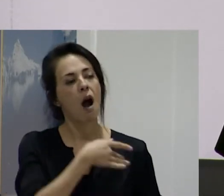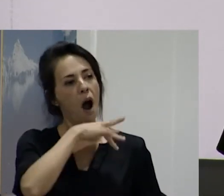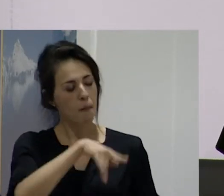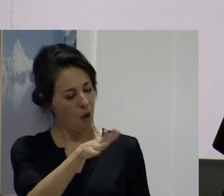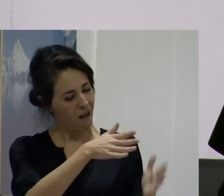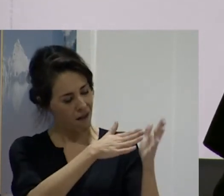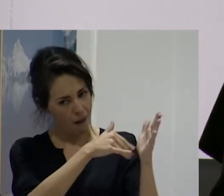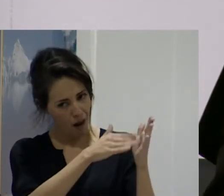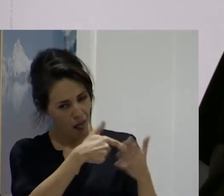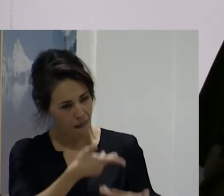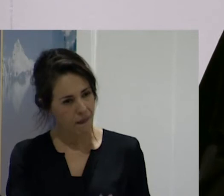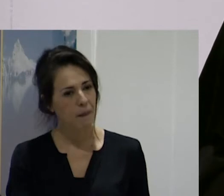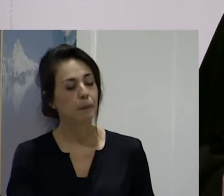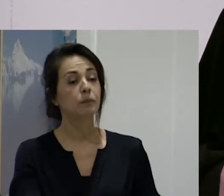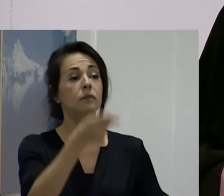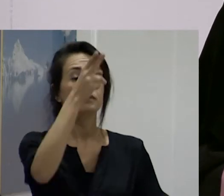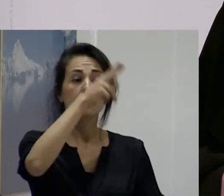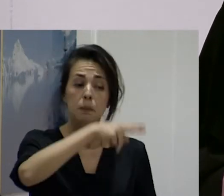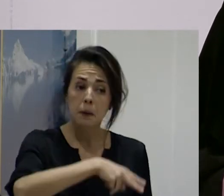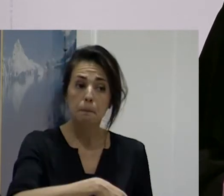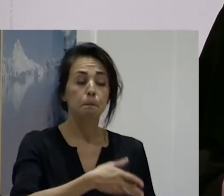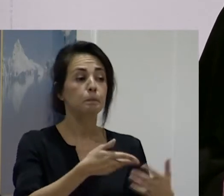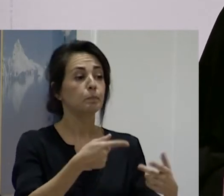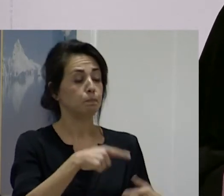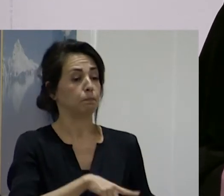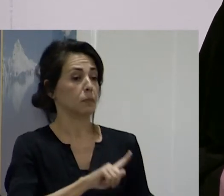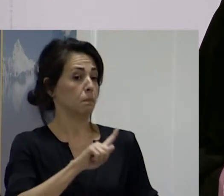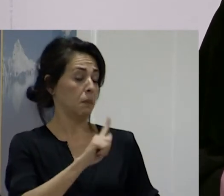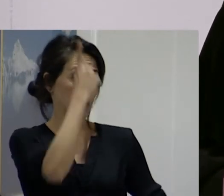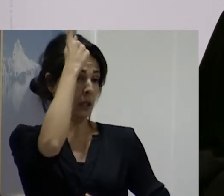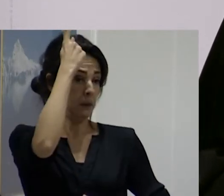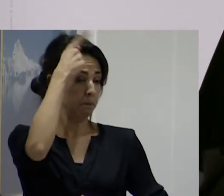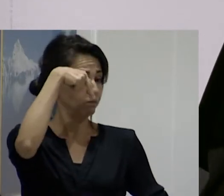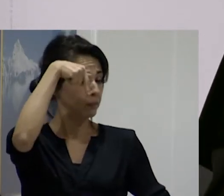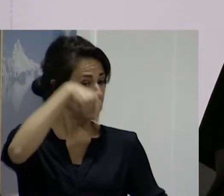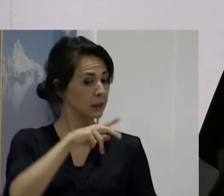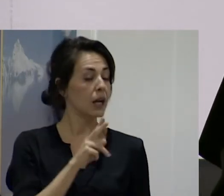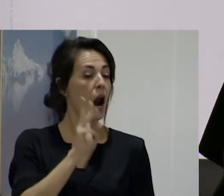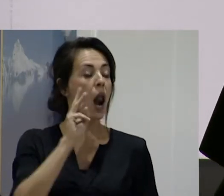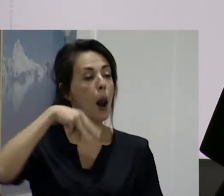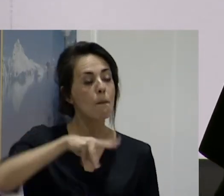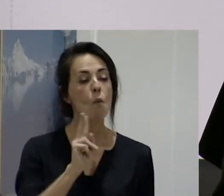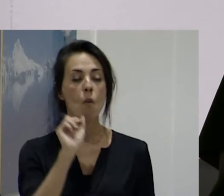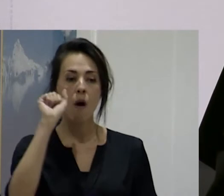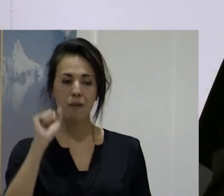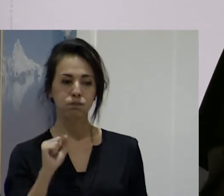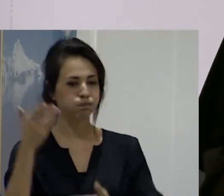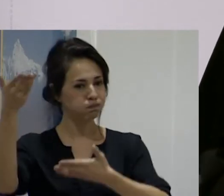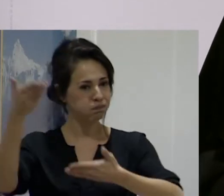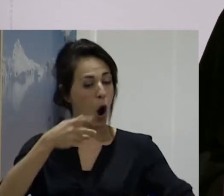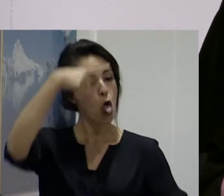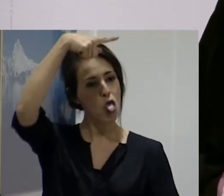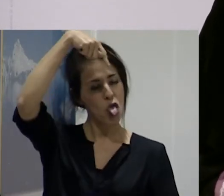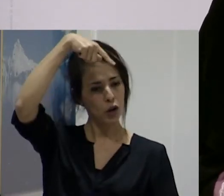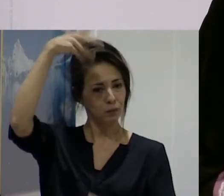terra. Vull destacar també que és la primera volta que en el MUA acull un